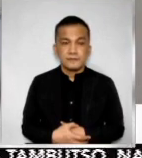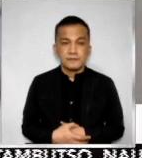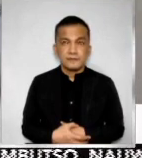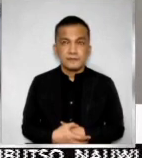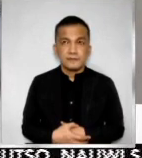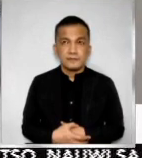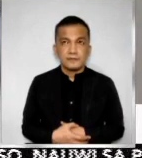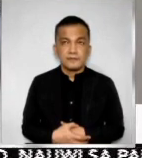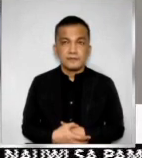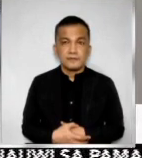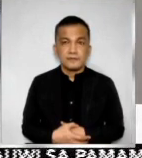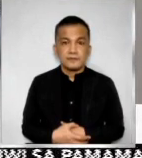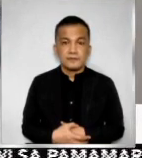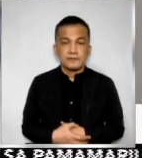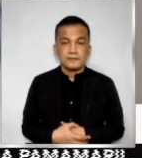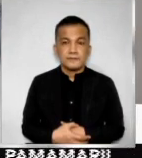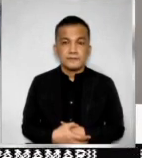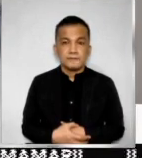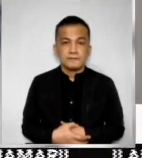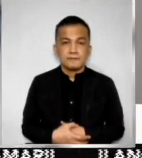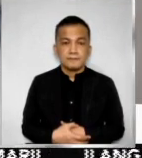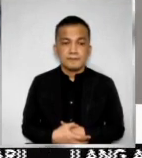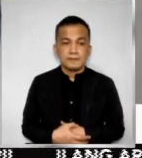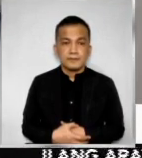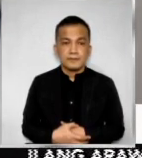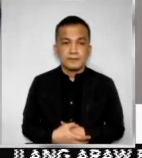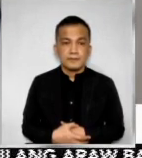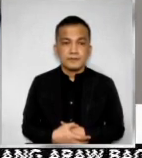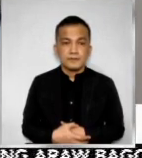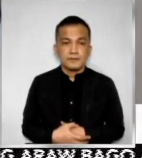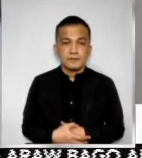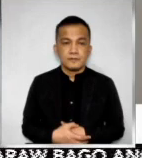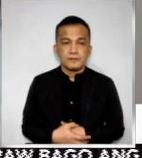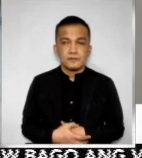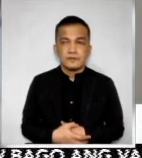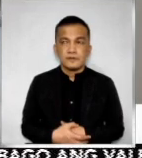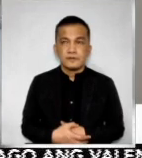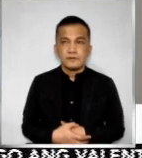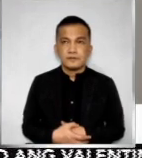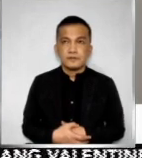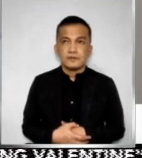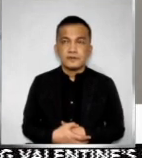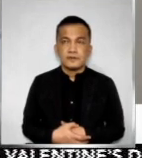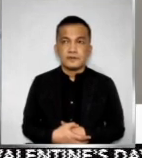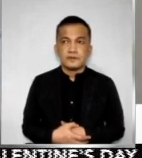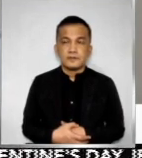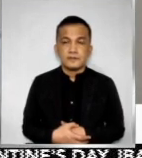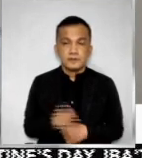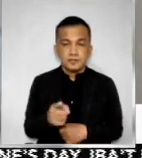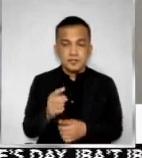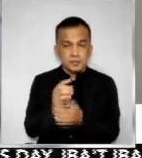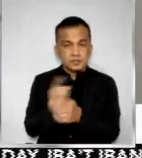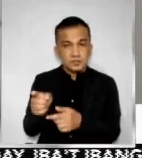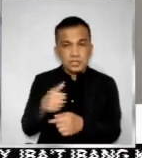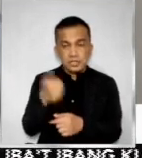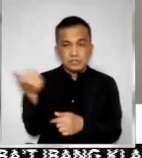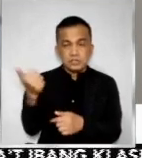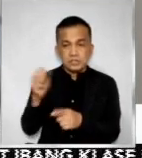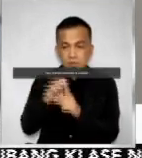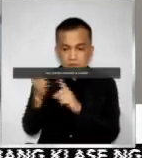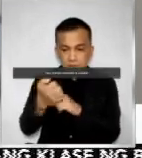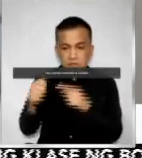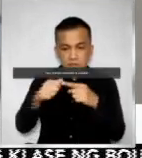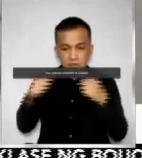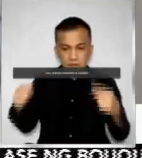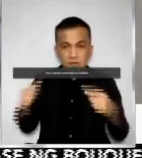you have allergic rhinitis, asthma, meron kang documented allergy to food, to pets, to latex, or to other environmental allergens, pwede ka pa